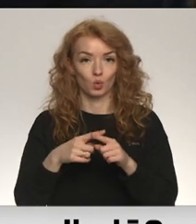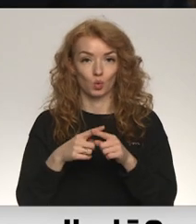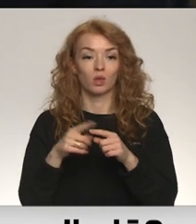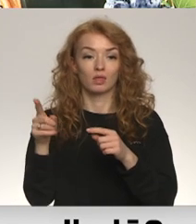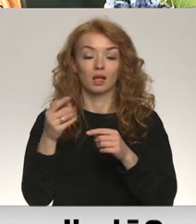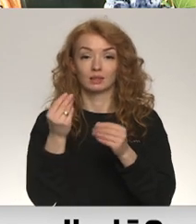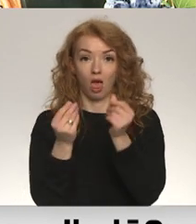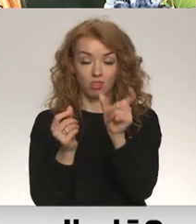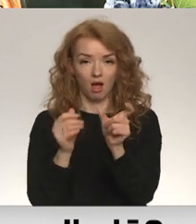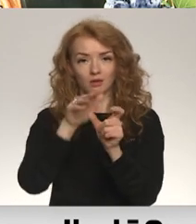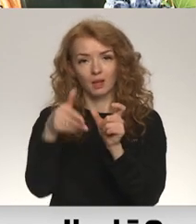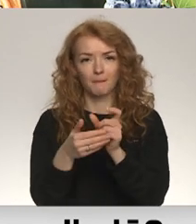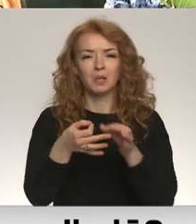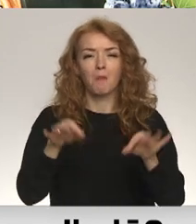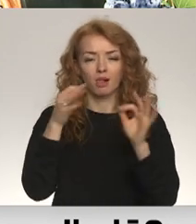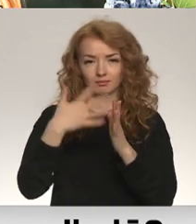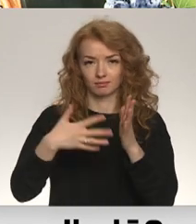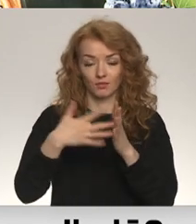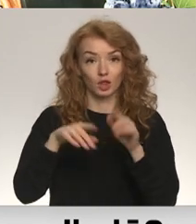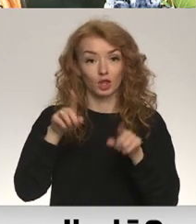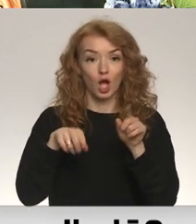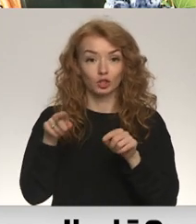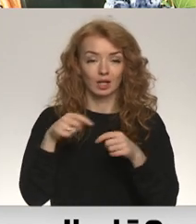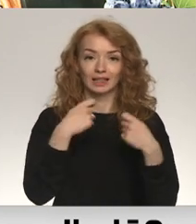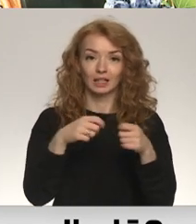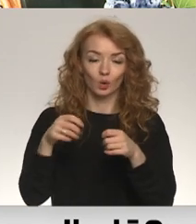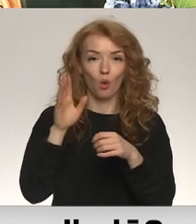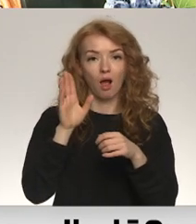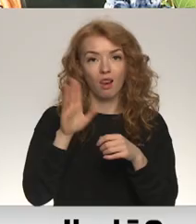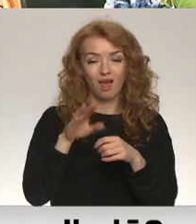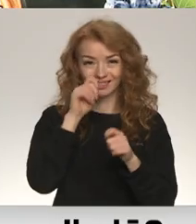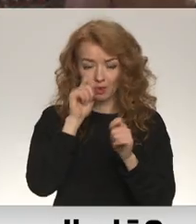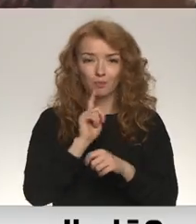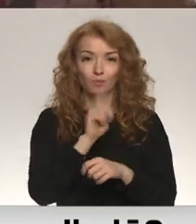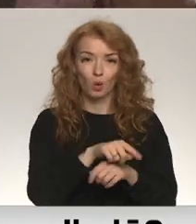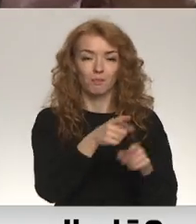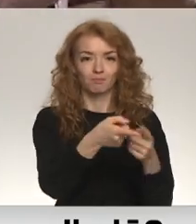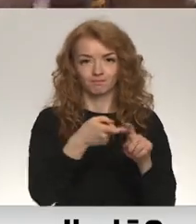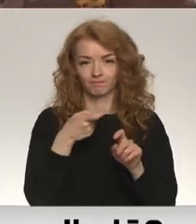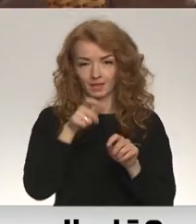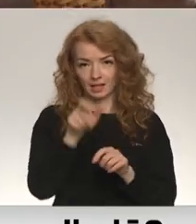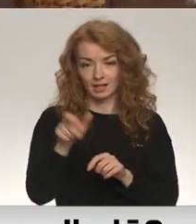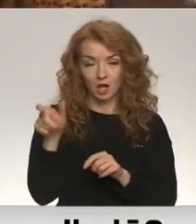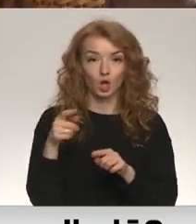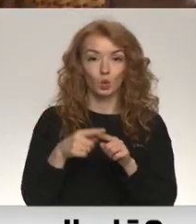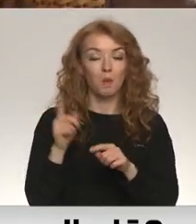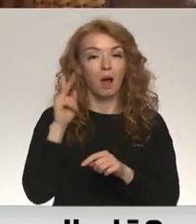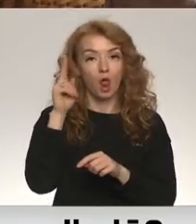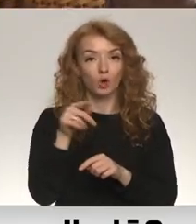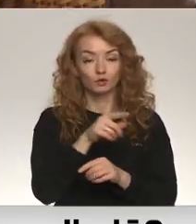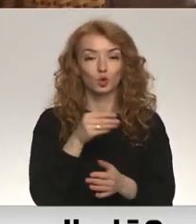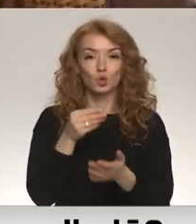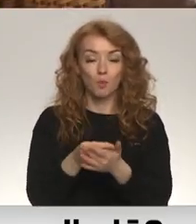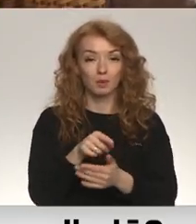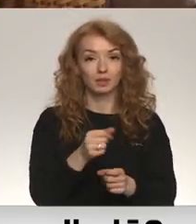smalks aprēķins. Daži produkti tiek tirgoti pat ar zaudējumiem, lai piesaistītu klientus. Un uzņēmums paļaujas, ka pircējs nopirks ne tikai to, kam